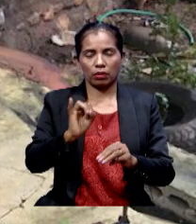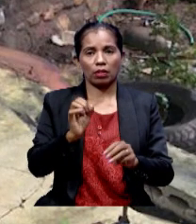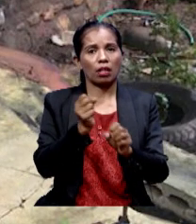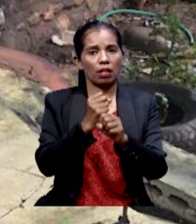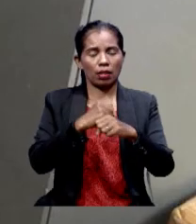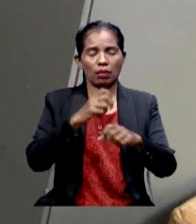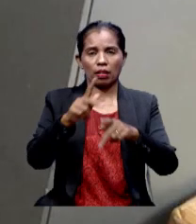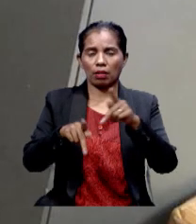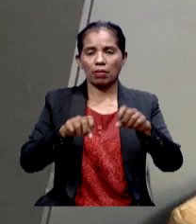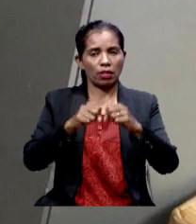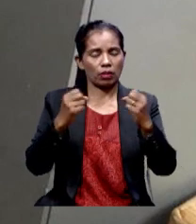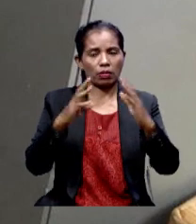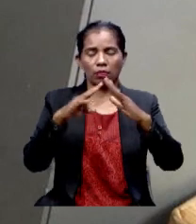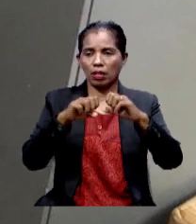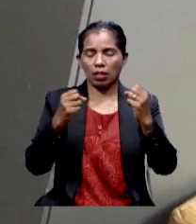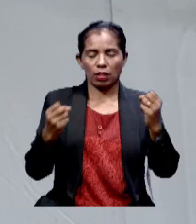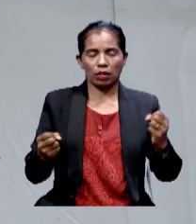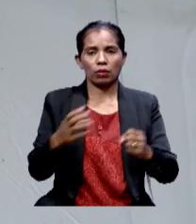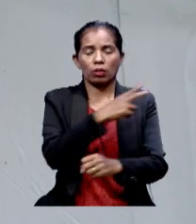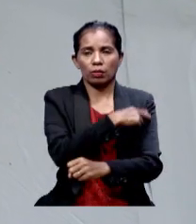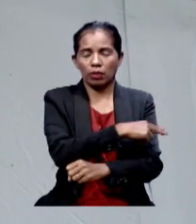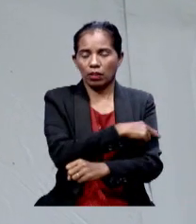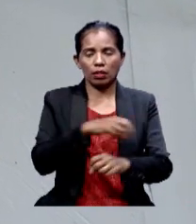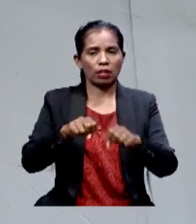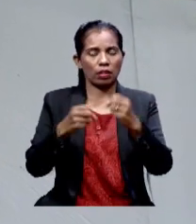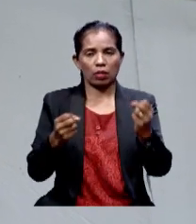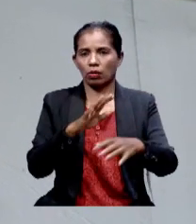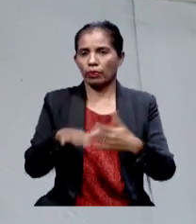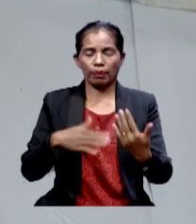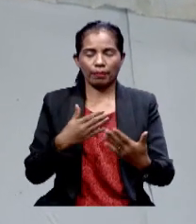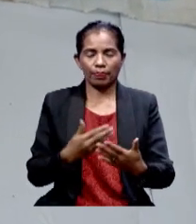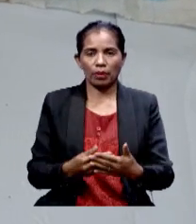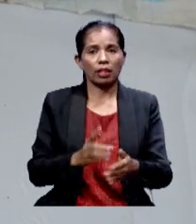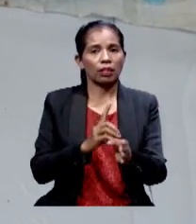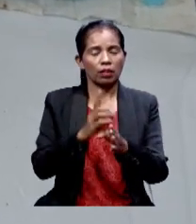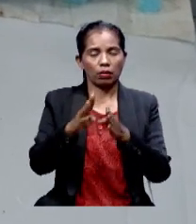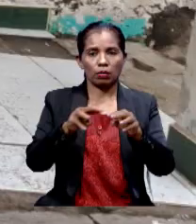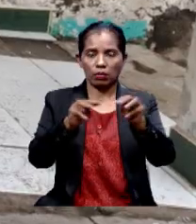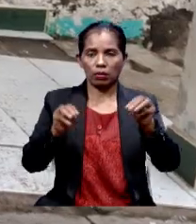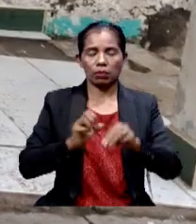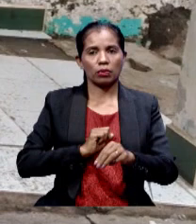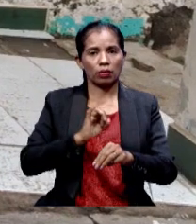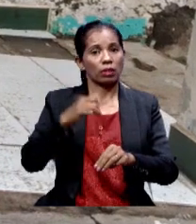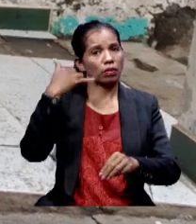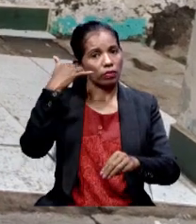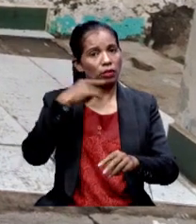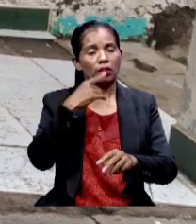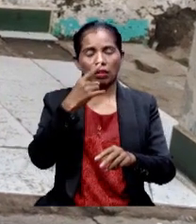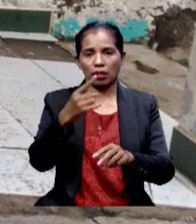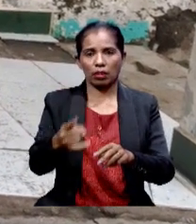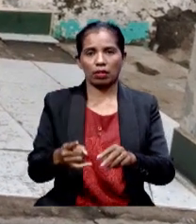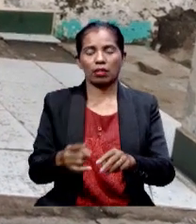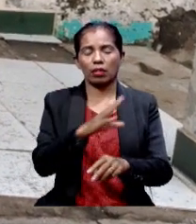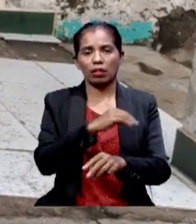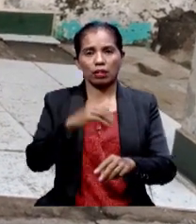uma fasilidade saure sira na infrastruktura sira seluk. Diretora saure munisipiu Kovalima via telefone hateten inundasaun ne